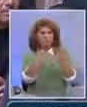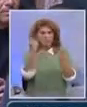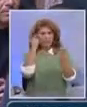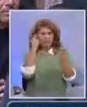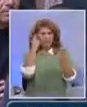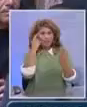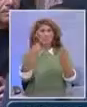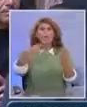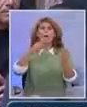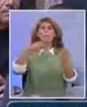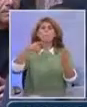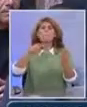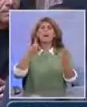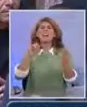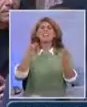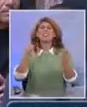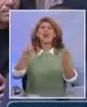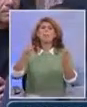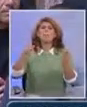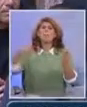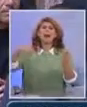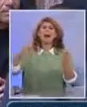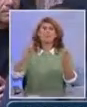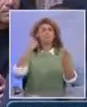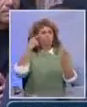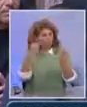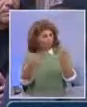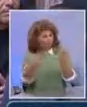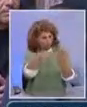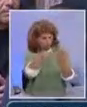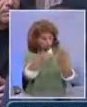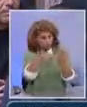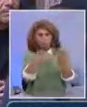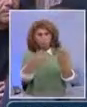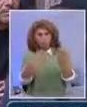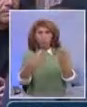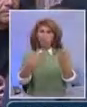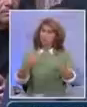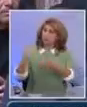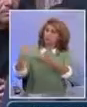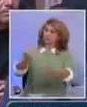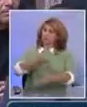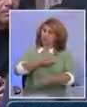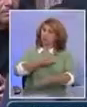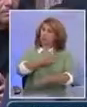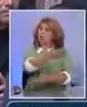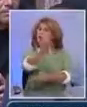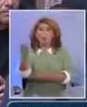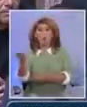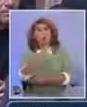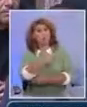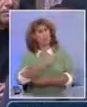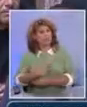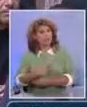καταλάβει Παπαδιαμάντη, Αλέξανδρο Παπαδιαμάντη. Και απονείμαμε και τα εύσημα σε όλους αυτούς τους καθηγητές, οι